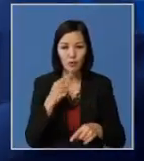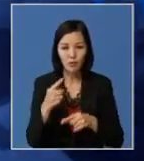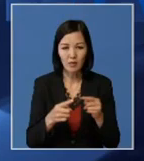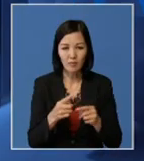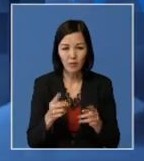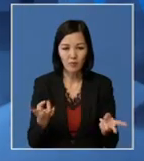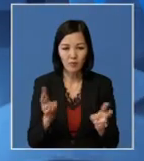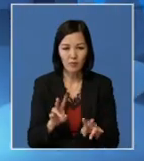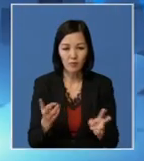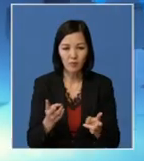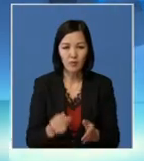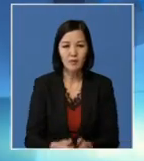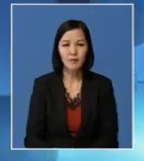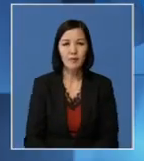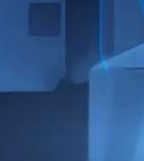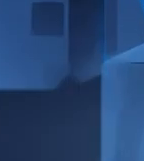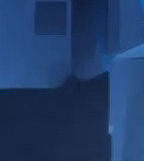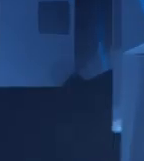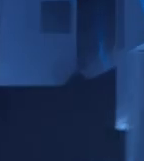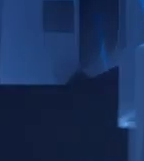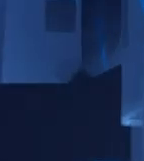Цой, Дамиранитов, Рейх Курманбаев, телеканал ЖТСУ.